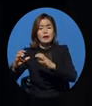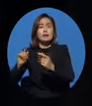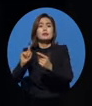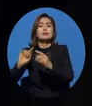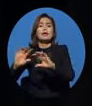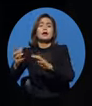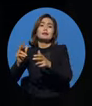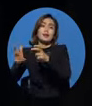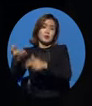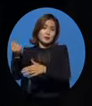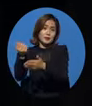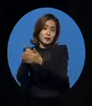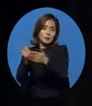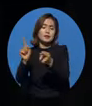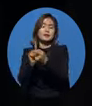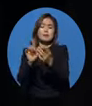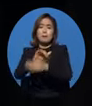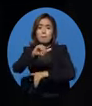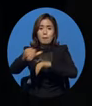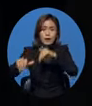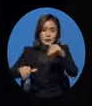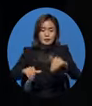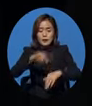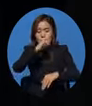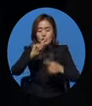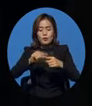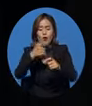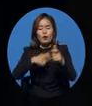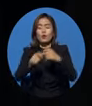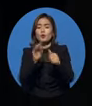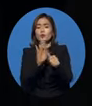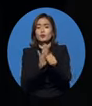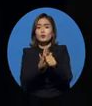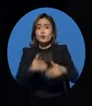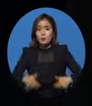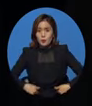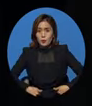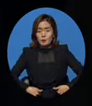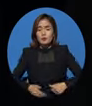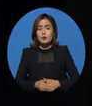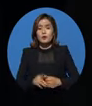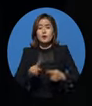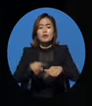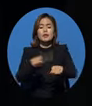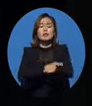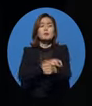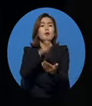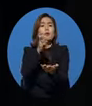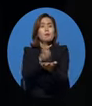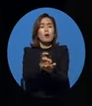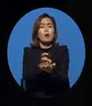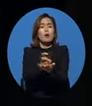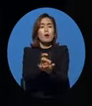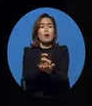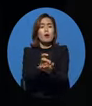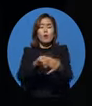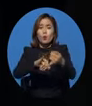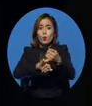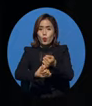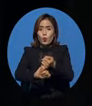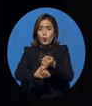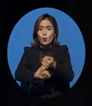국가 사업이기 때문에 국가가 나서서 어예 살을 더 지원해야 됩니다 그런 점에서 특별법을 어 반드시